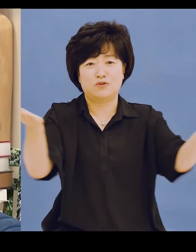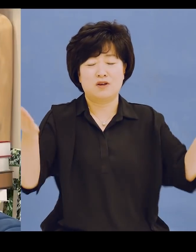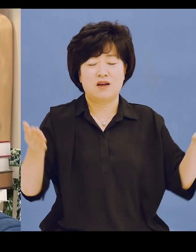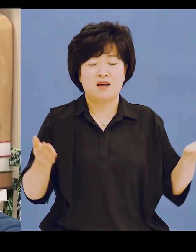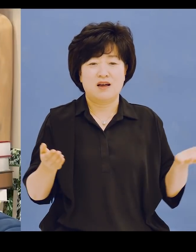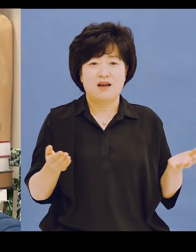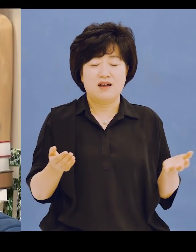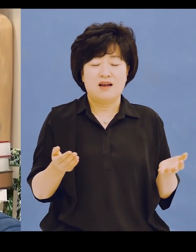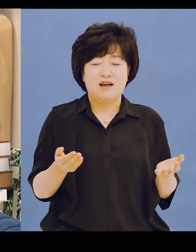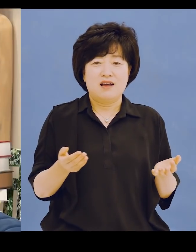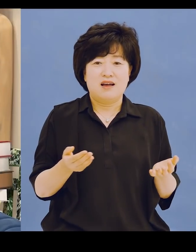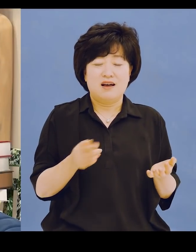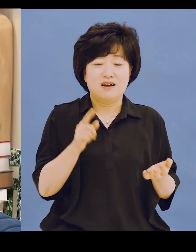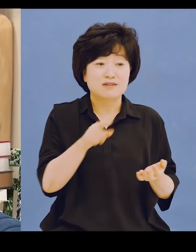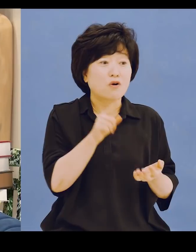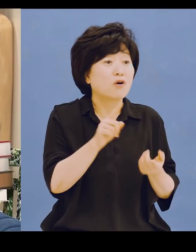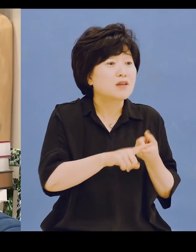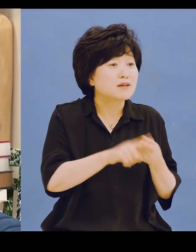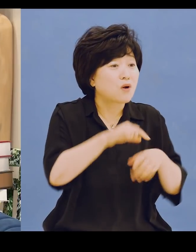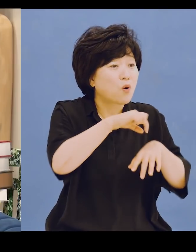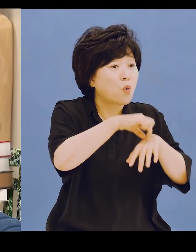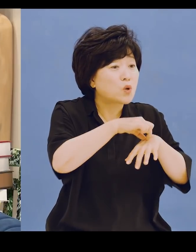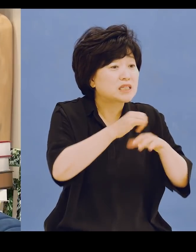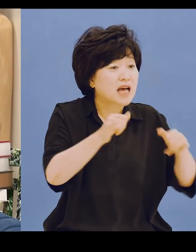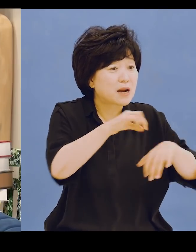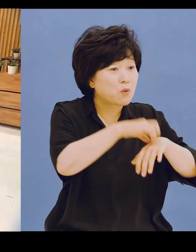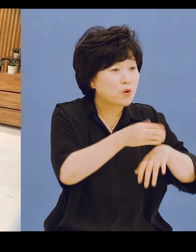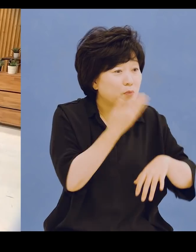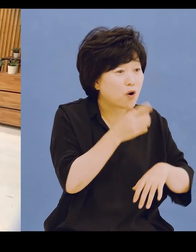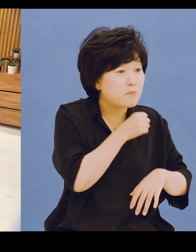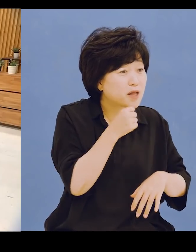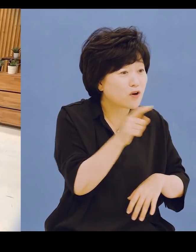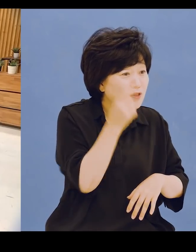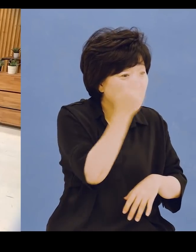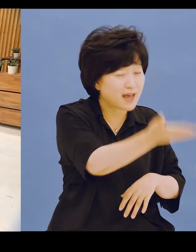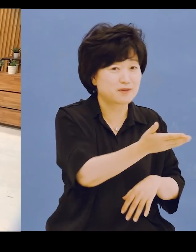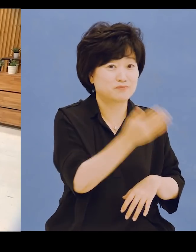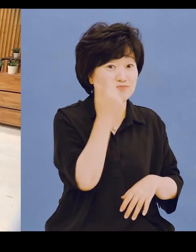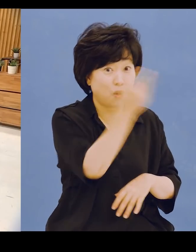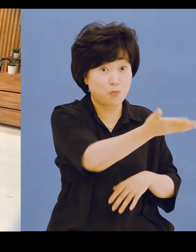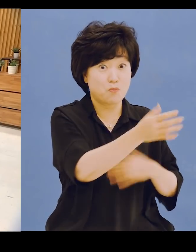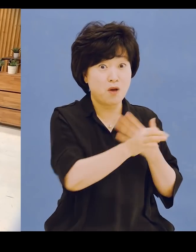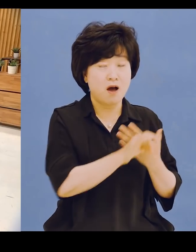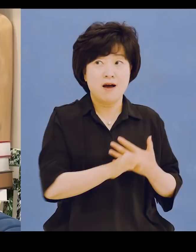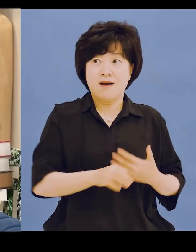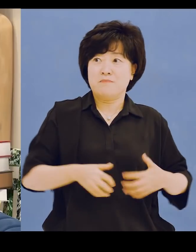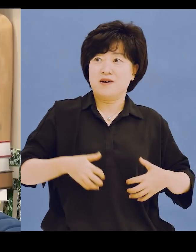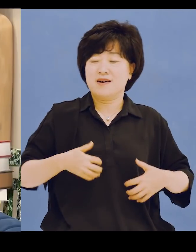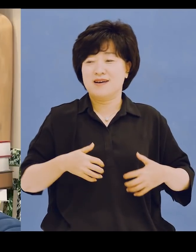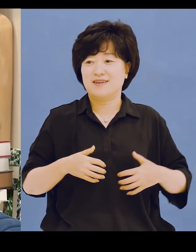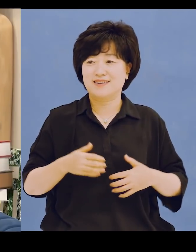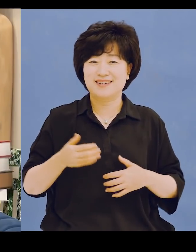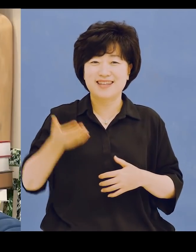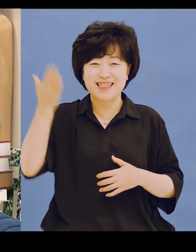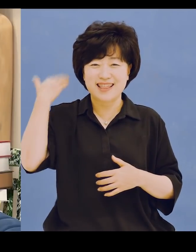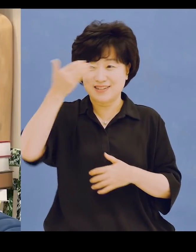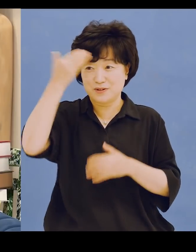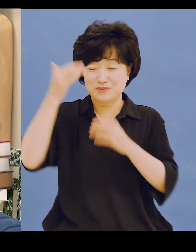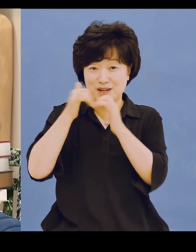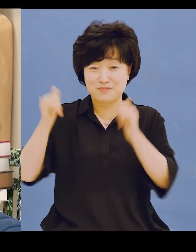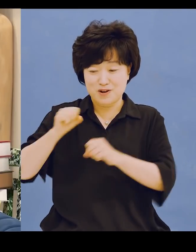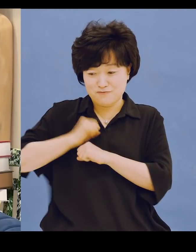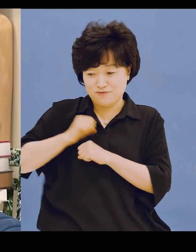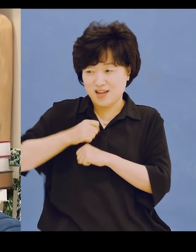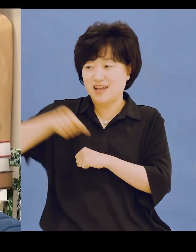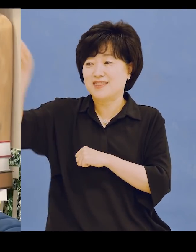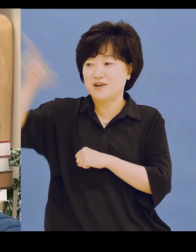우리 젊은 친구들이 군대 갔다 온 얘기하면 괜히 흥분해서 네. 하잖아요. 네. 자기도 모르게. 그렇듯이 우리